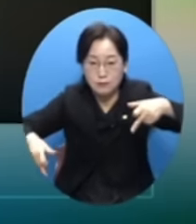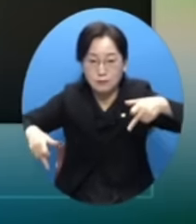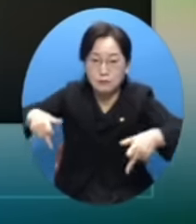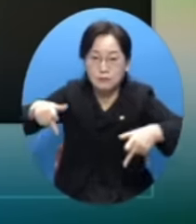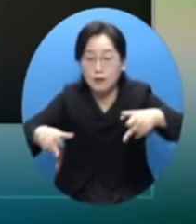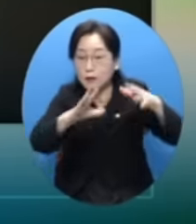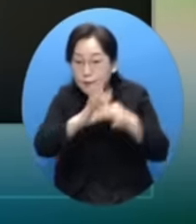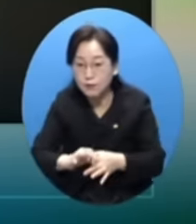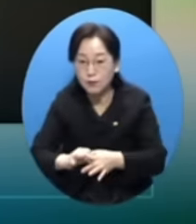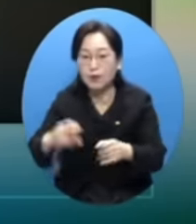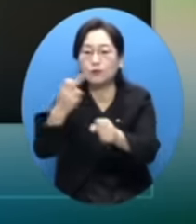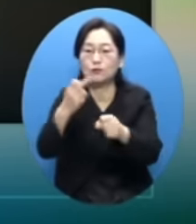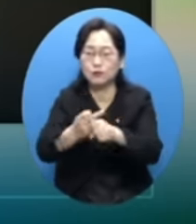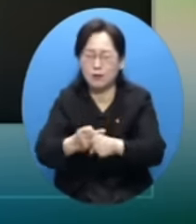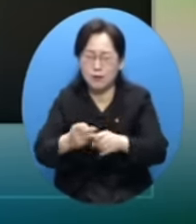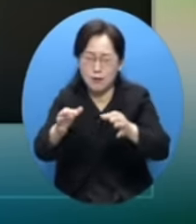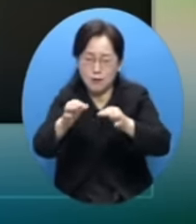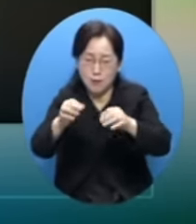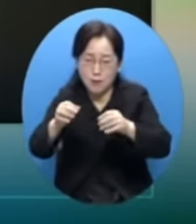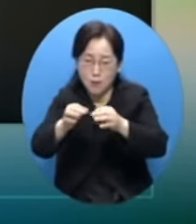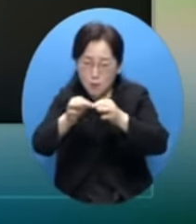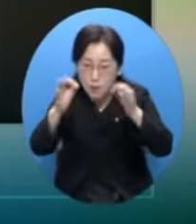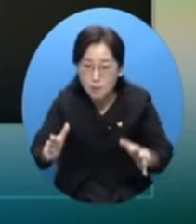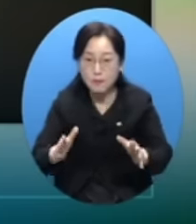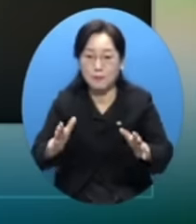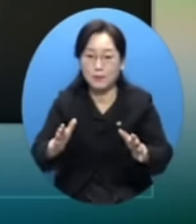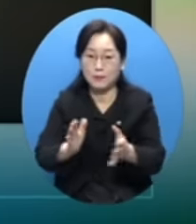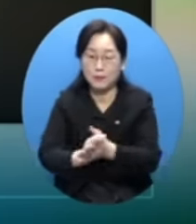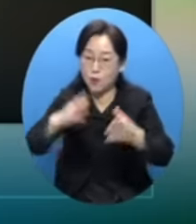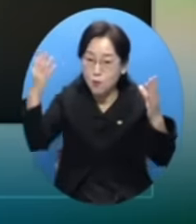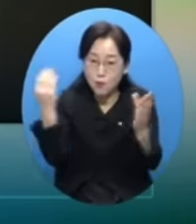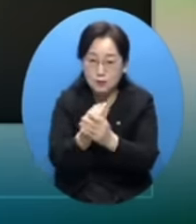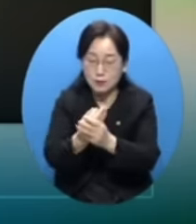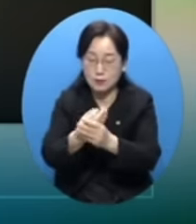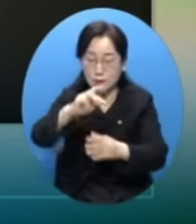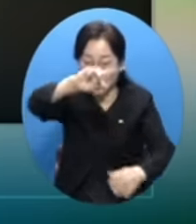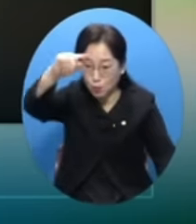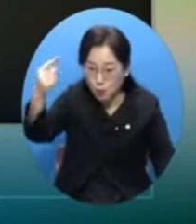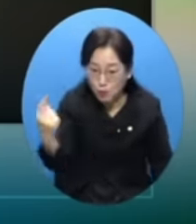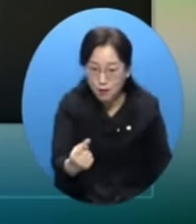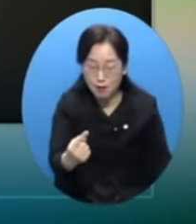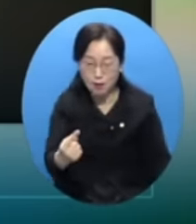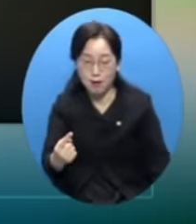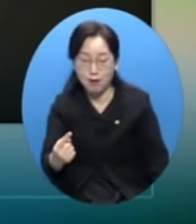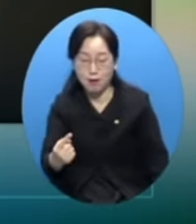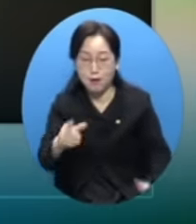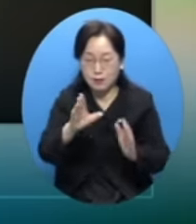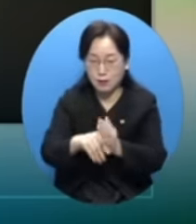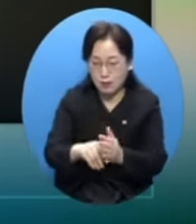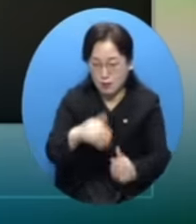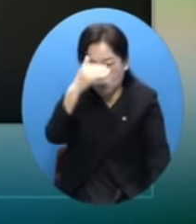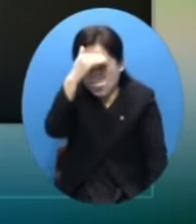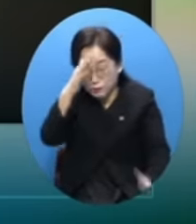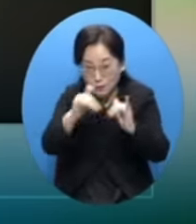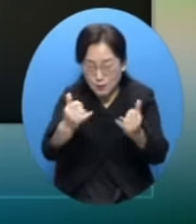걸어서 12시간 만에 마라톤 코스를 완주하고 홈으로 들어섰을 때 지켜보던 모든 사람들이 기립하며